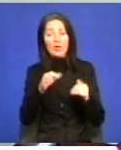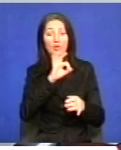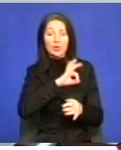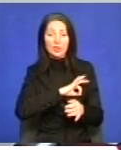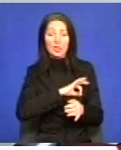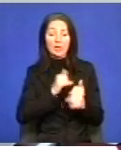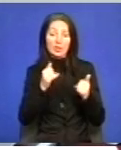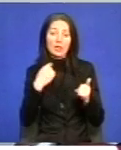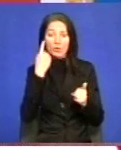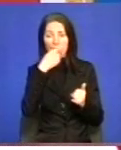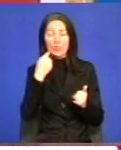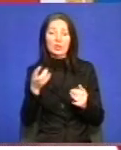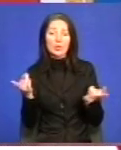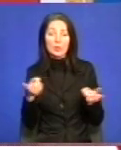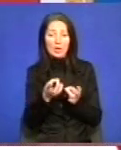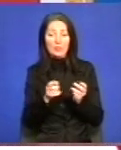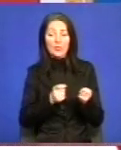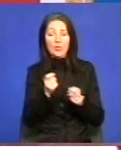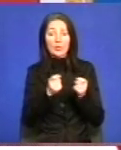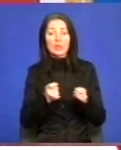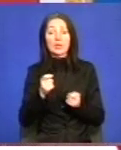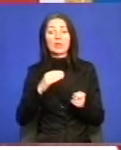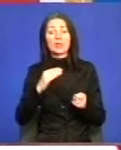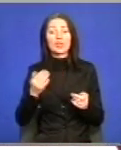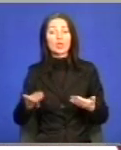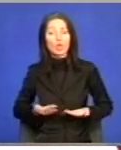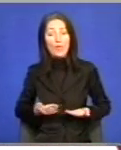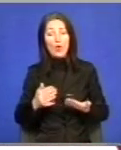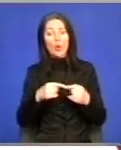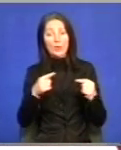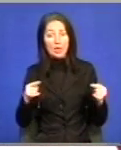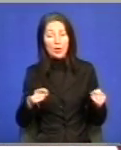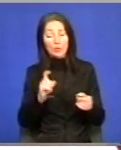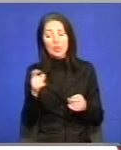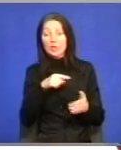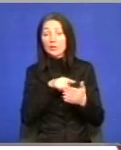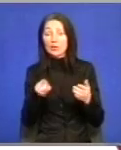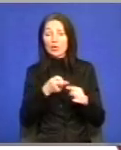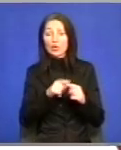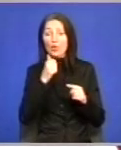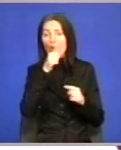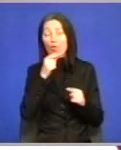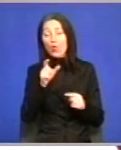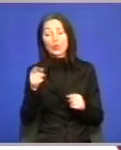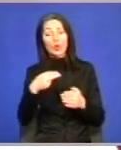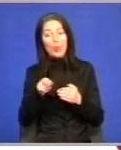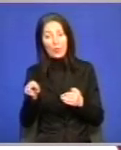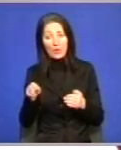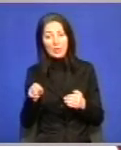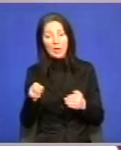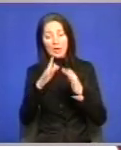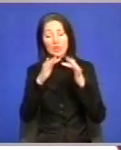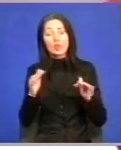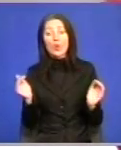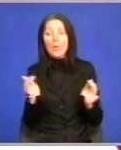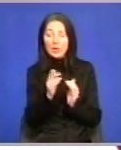використання їх для власних потреб. В управлінні житлово-комунального господарства також відзначають, що цього року тернополяни купували ялинок суттєво